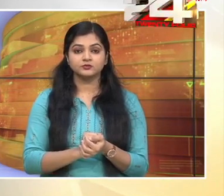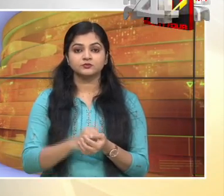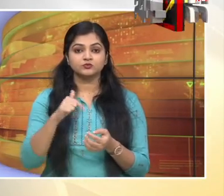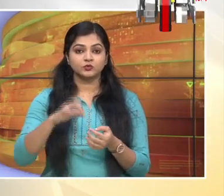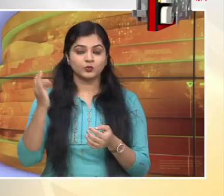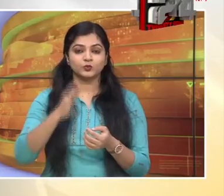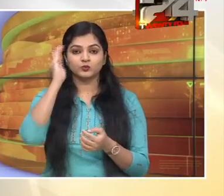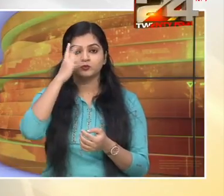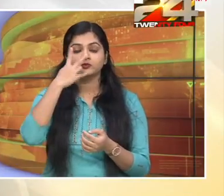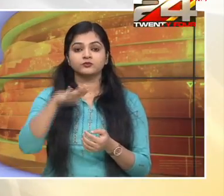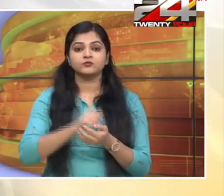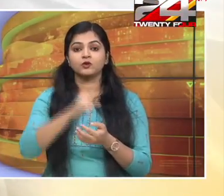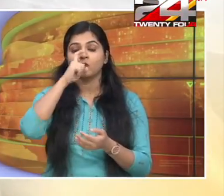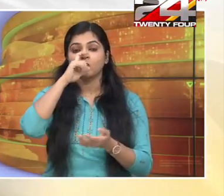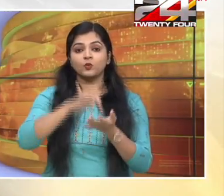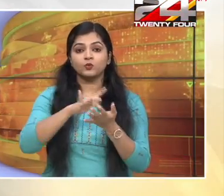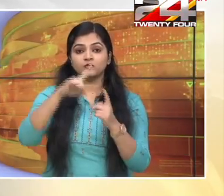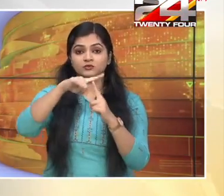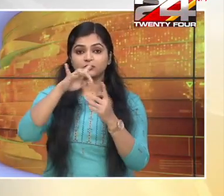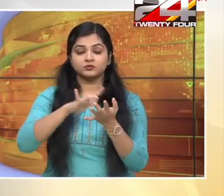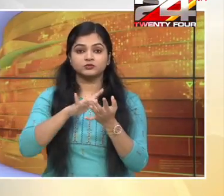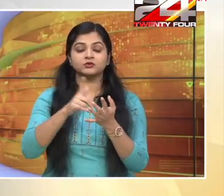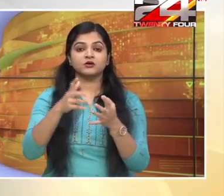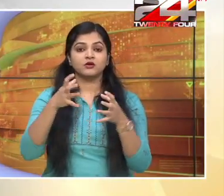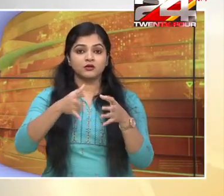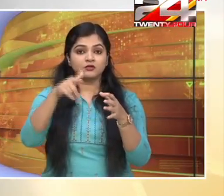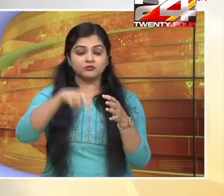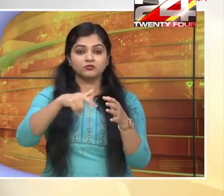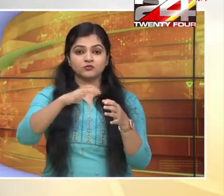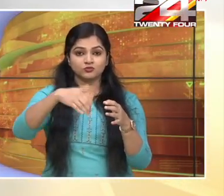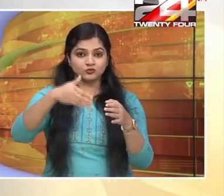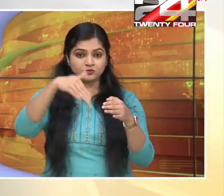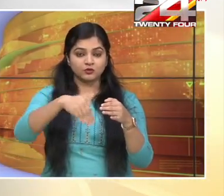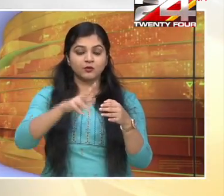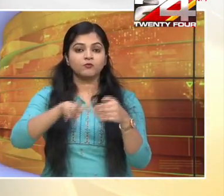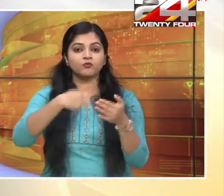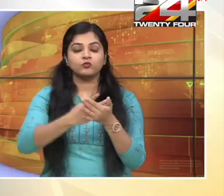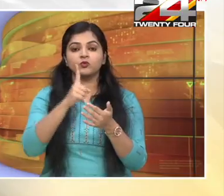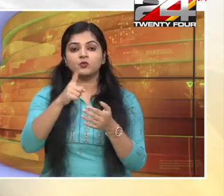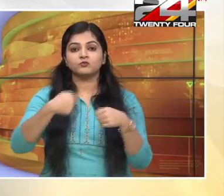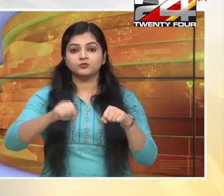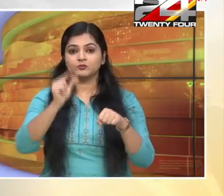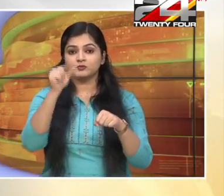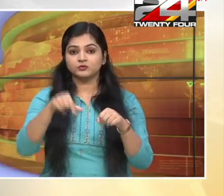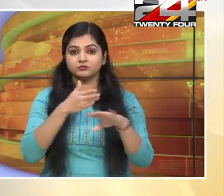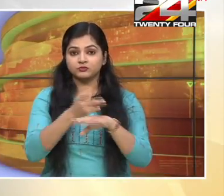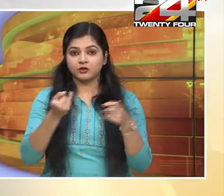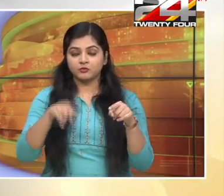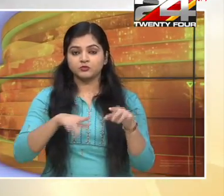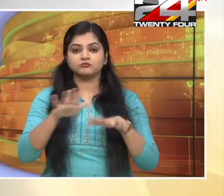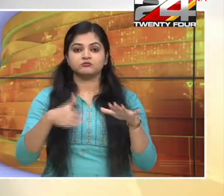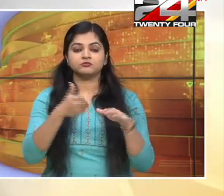ഇപ്പോൾ കിട്ടുന്നൊരു പ്രധാനപ്പെട്ട വാർത്തയിലേക്ക്. കോഴിക്കോട് താമരശ്ശേരിയിൽ കലുങ്ക് നിർമ്മാണത്തിനെടുത്ത കുഴിയിൽ വീണ് ബൈക്ക് യാത്രക്കാരന് പരിക്കേറ്റ സംഭവത്തിൽ